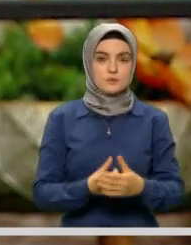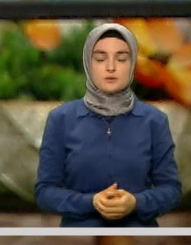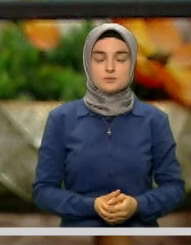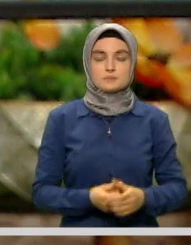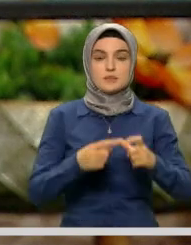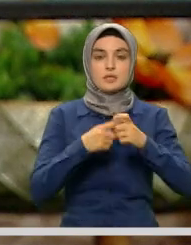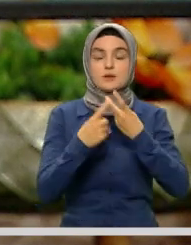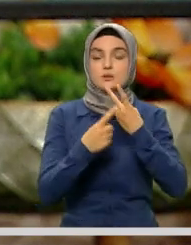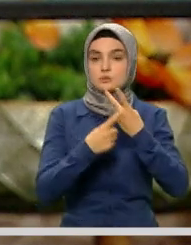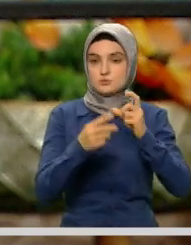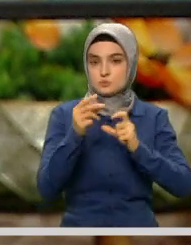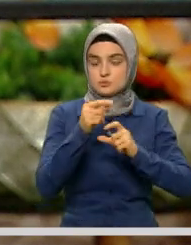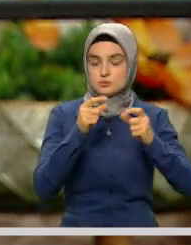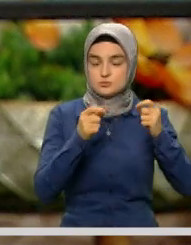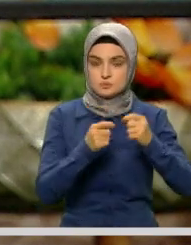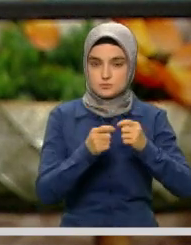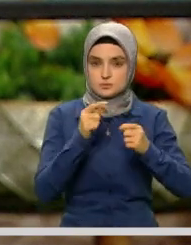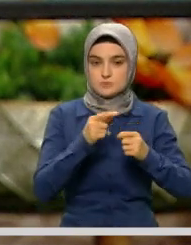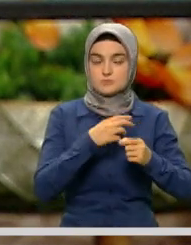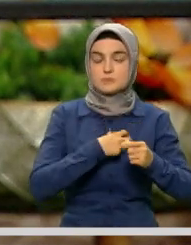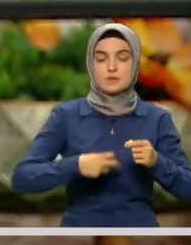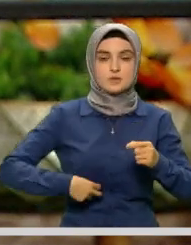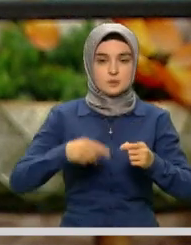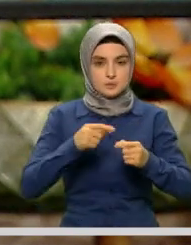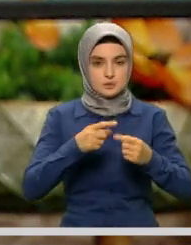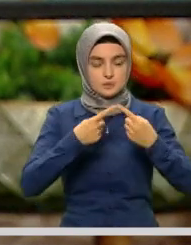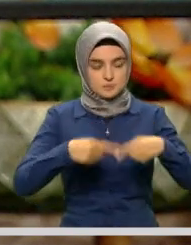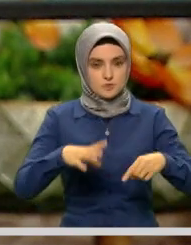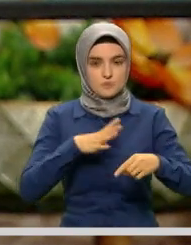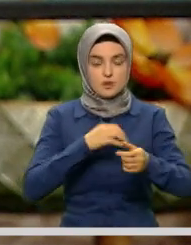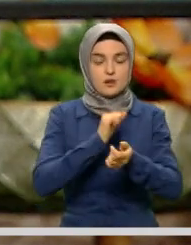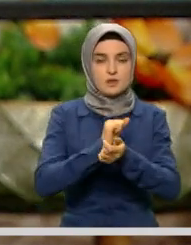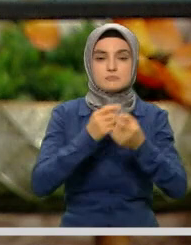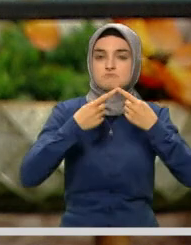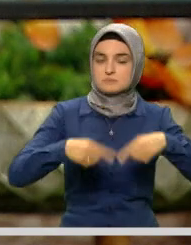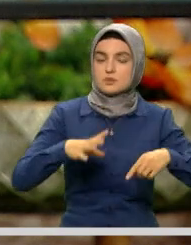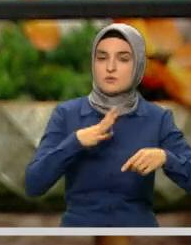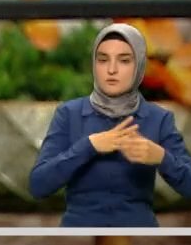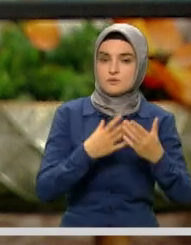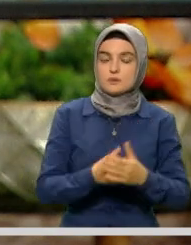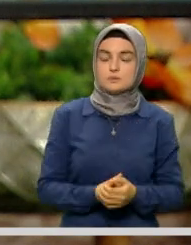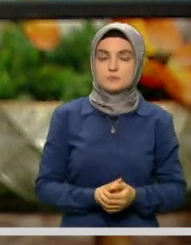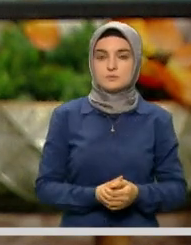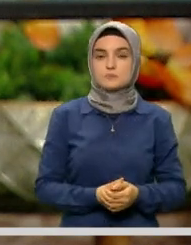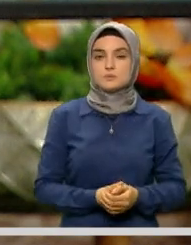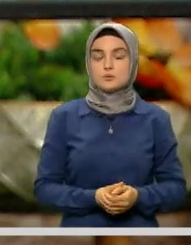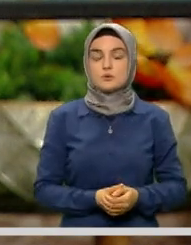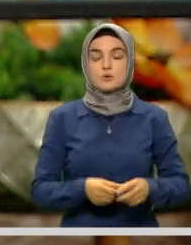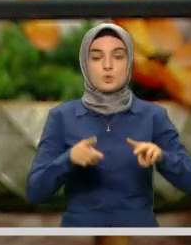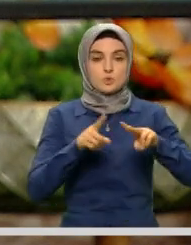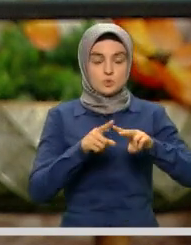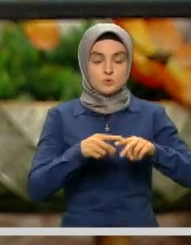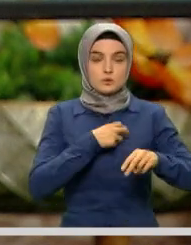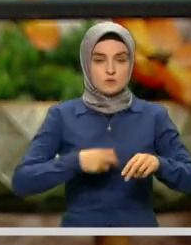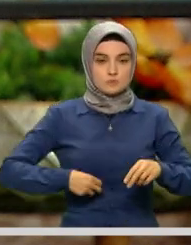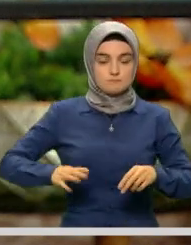Eyyub Aleyhisselam'ın imtihanı var. Kimisi aileyle imtihan oluyor. Kimisi sağlığı saatiyle imtihan oluyor. Nuh Aleyhisselam da evladıyla imtihan oluyor.